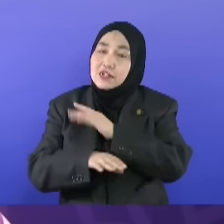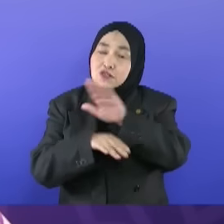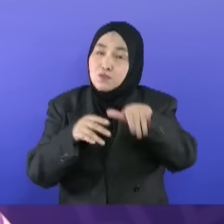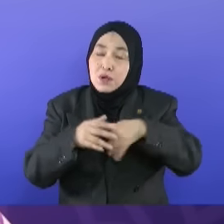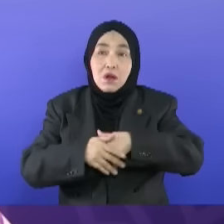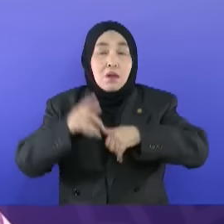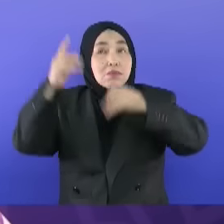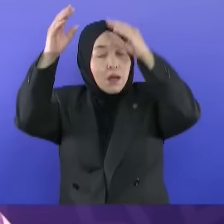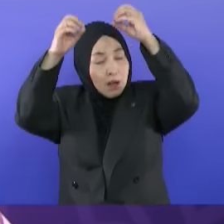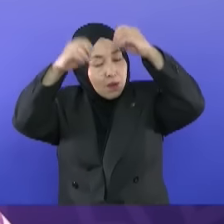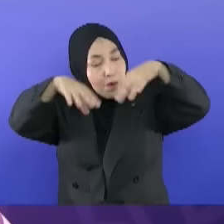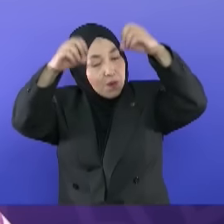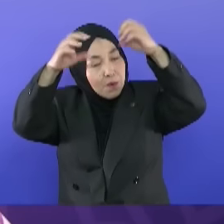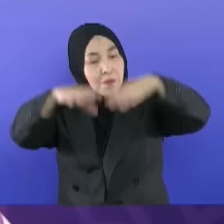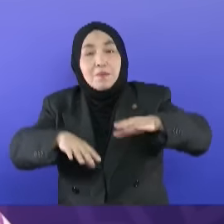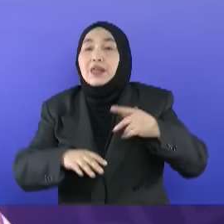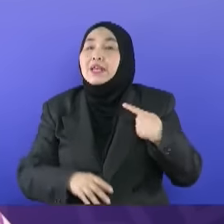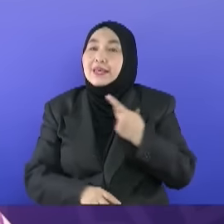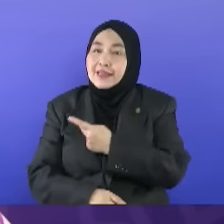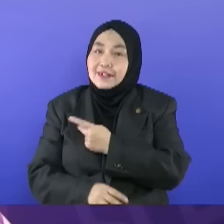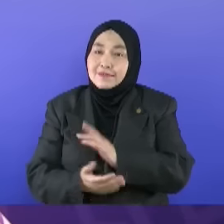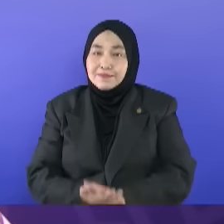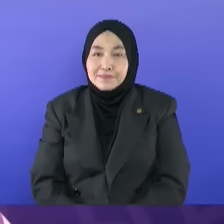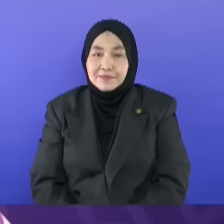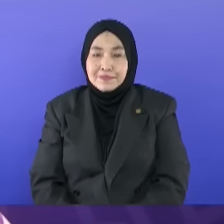Taala turunkan rahmat kepada kita.